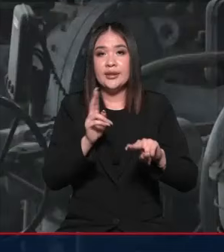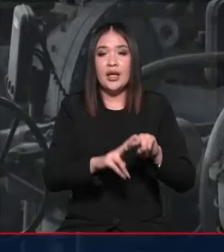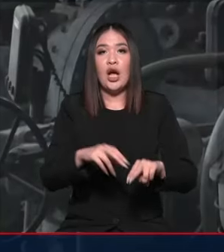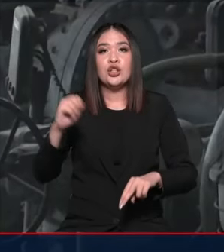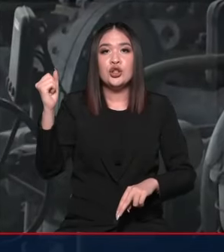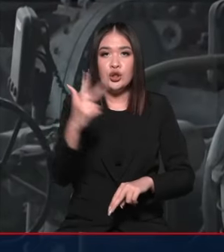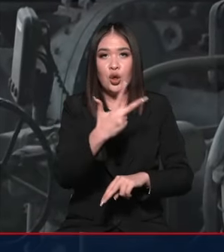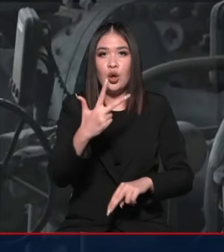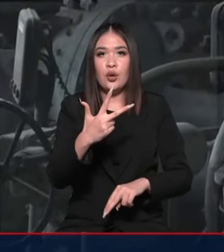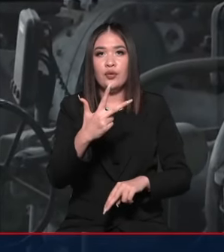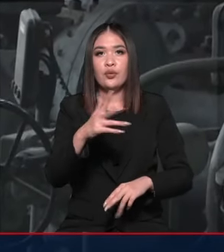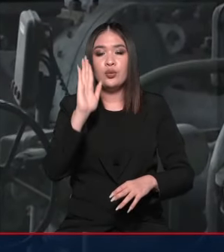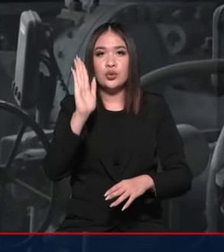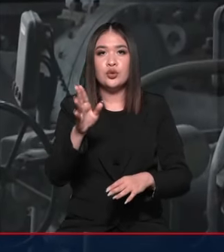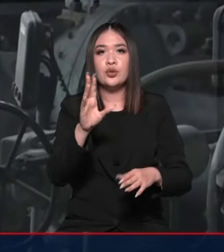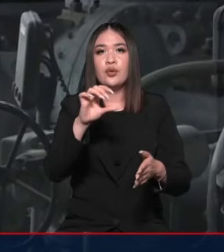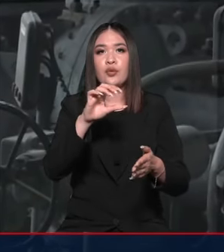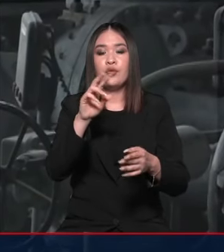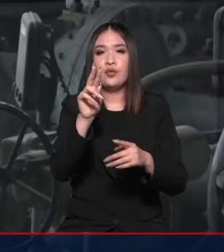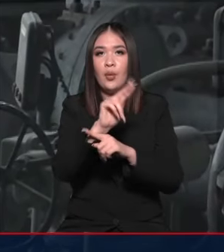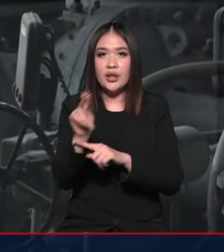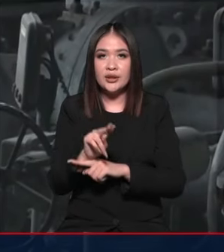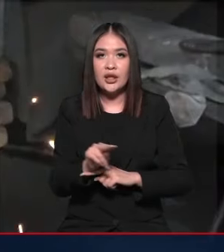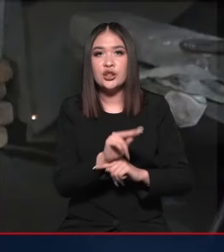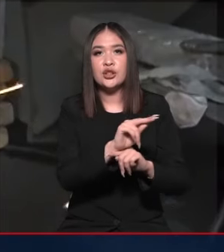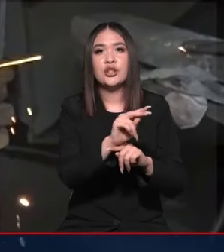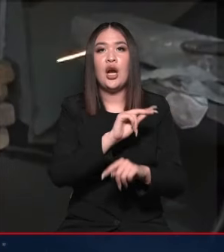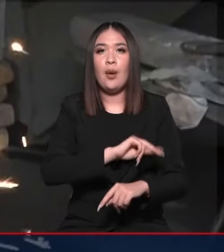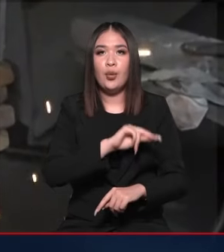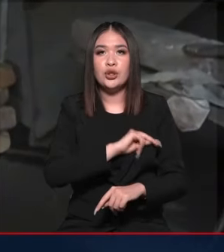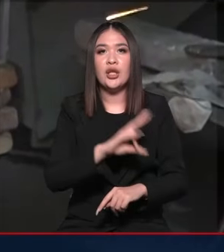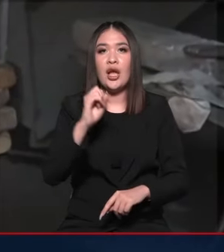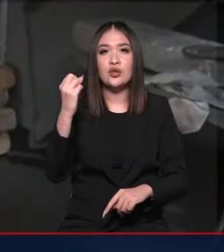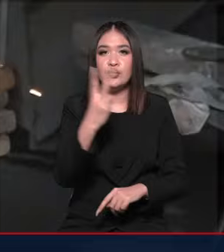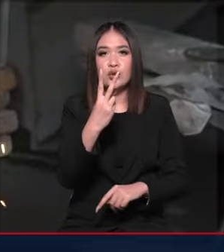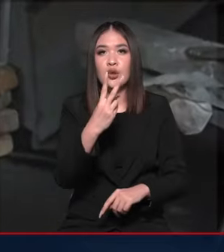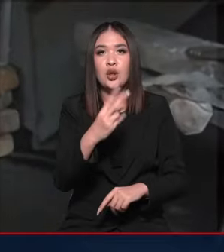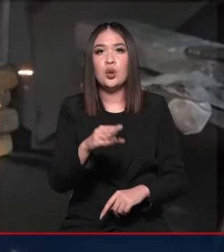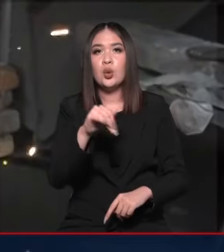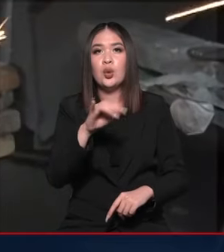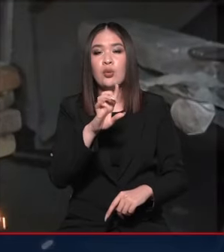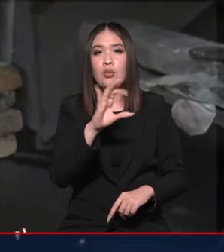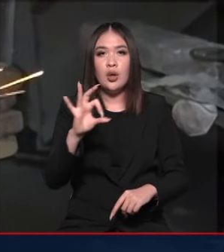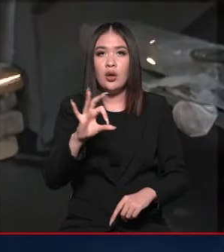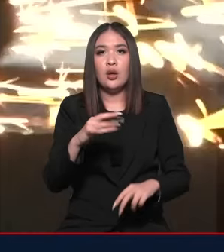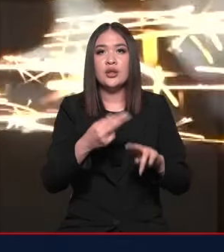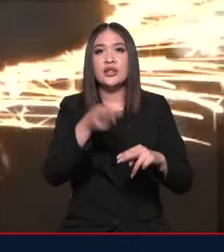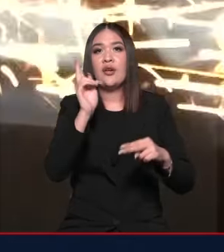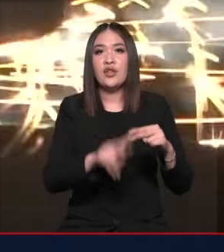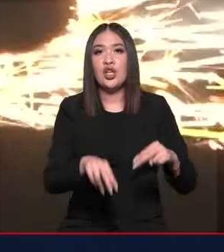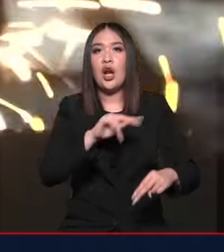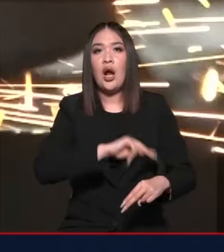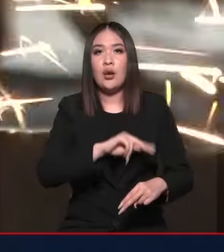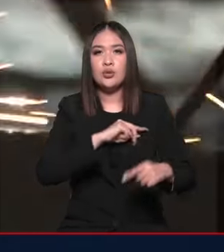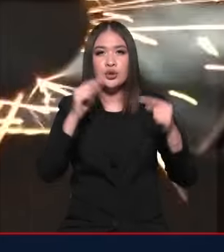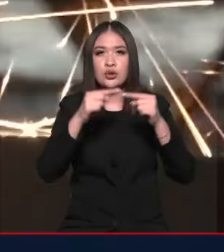3 котлоагрегатах ведутся монтажные и демонтажные работы. На 2 турбоагрегатах завершены работы по